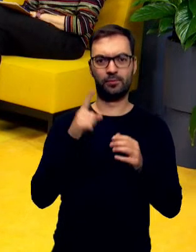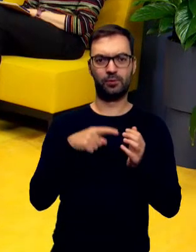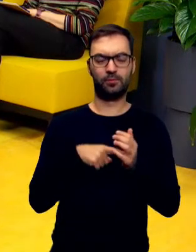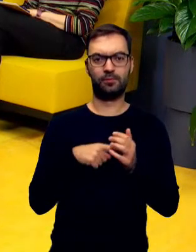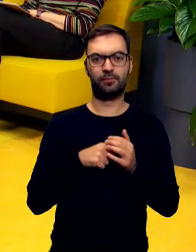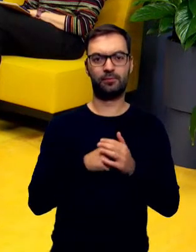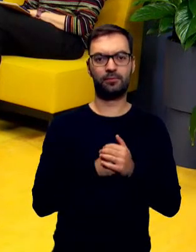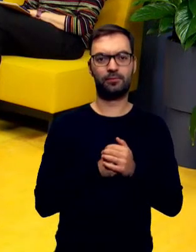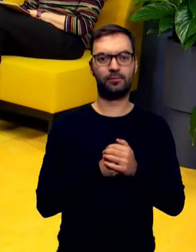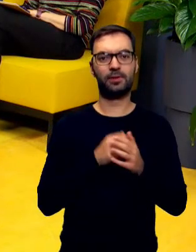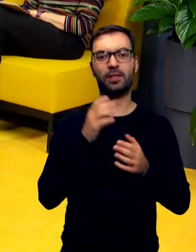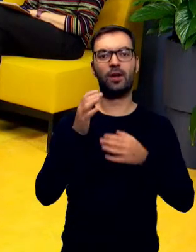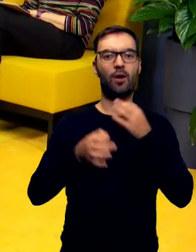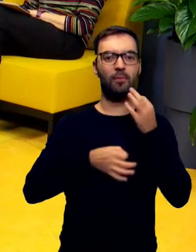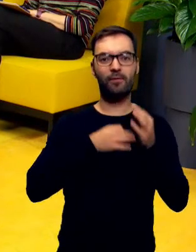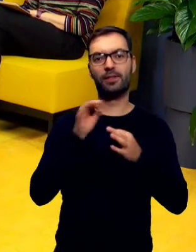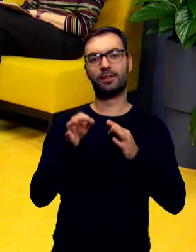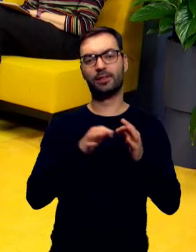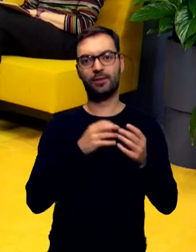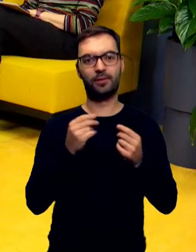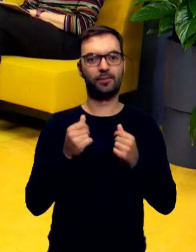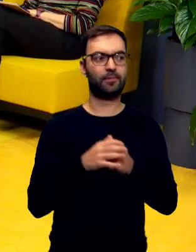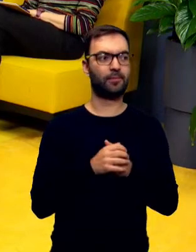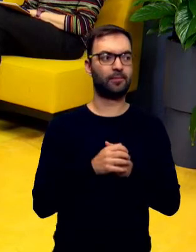pojawiają opowieści czy